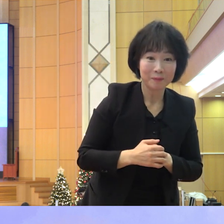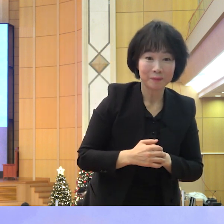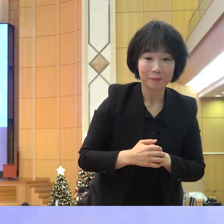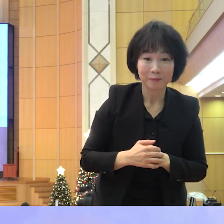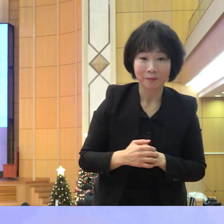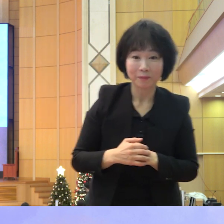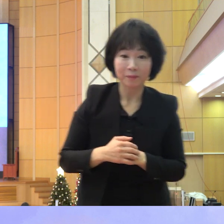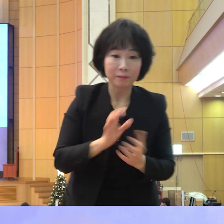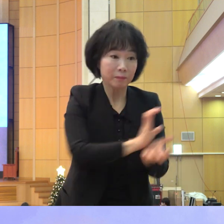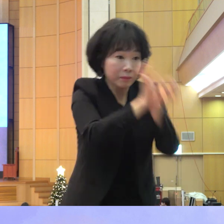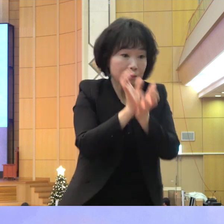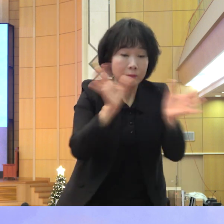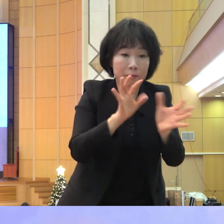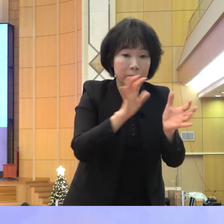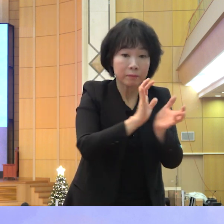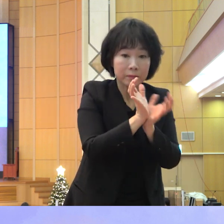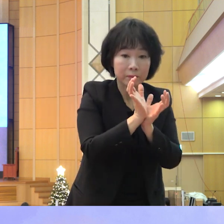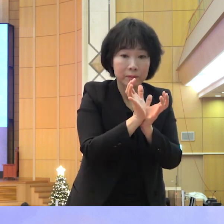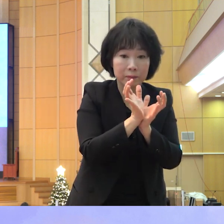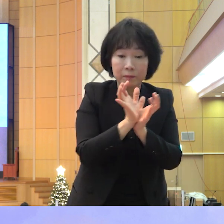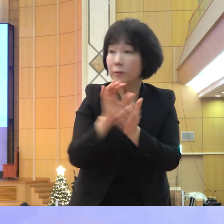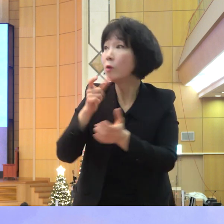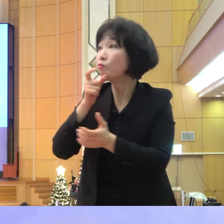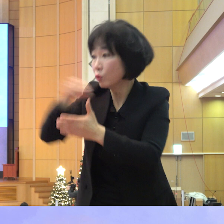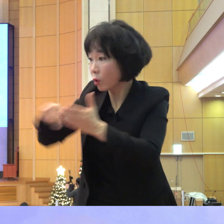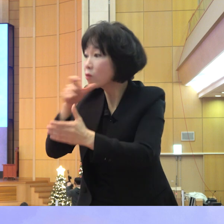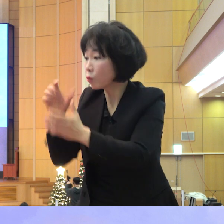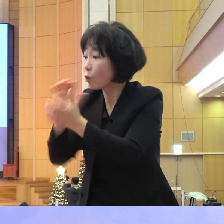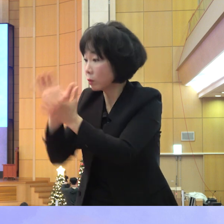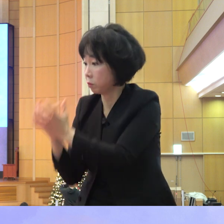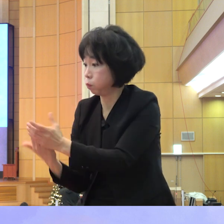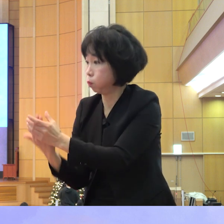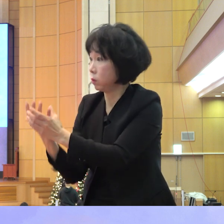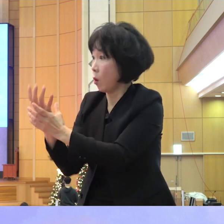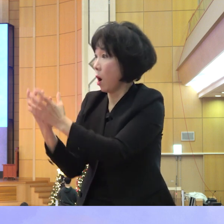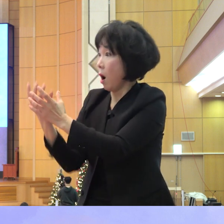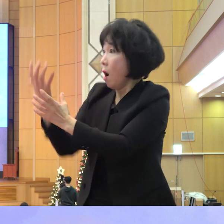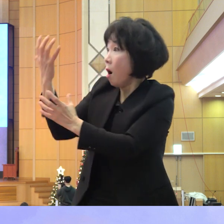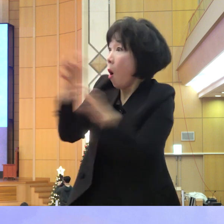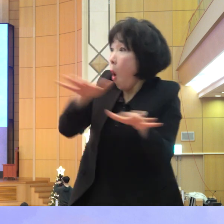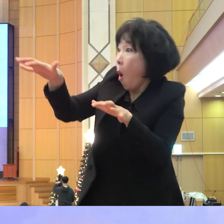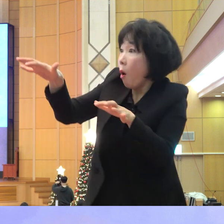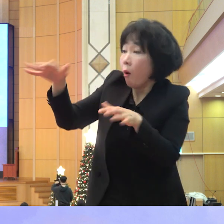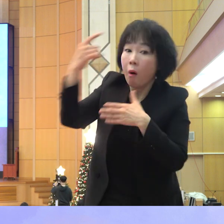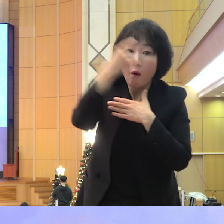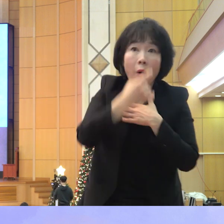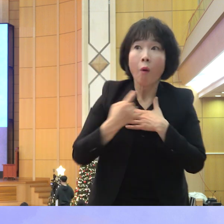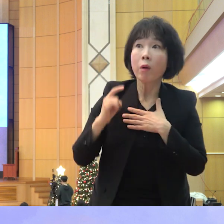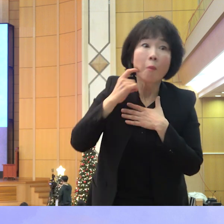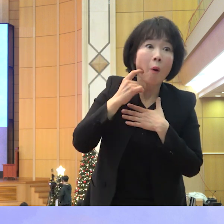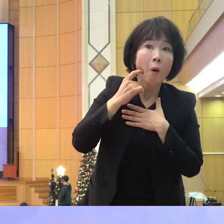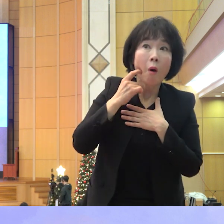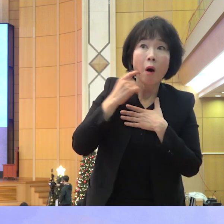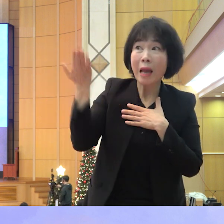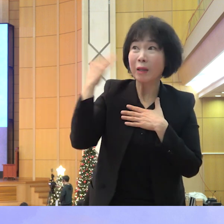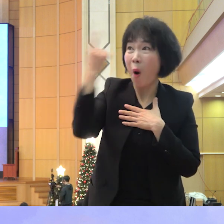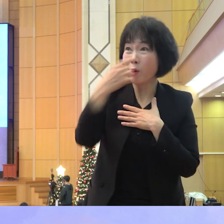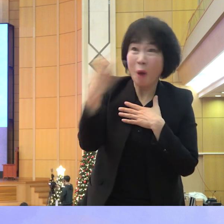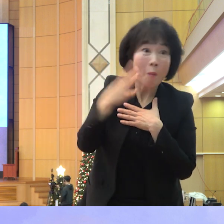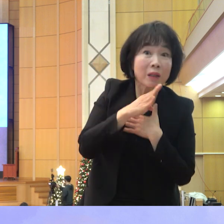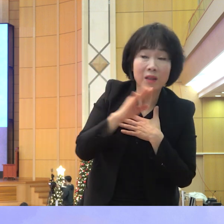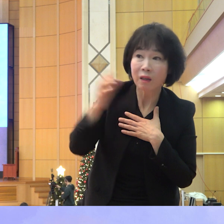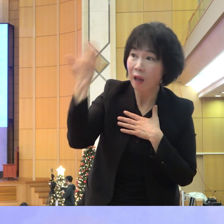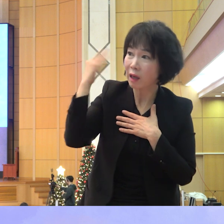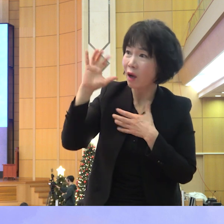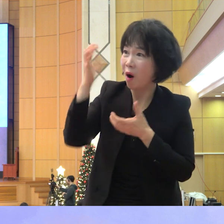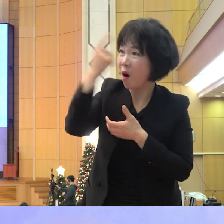깬 꽃들이 덮어들이 물속에 탁 나오는 꽃을 보더니 어머 어떻게 저렇게 예쁜 꽃이 돼버렸지? 쟤